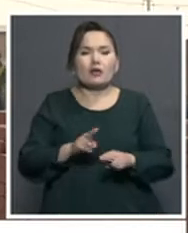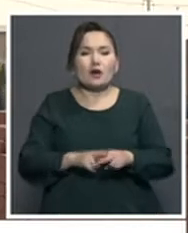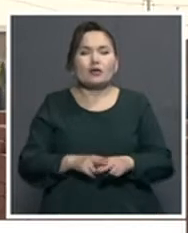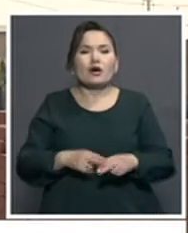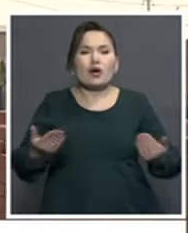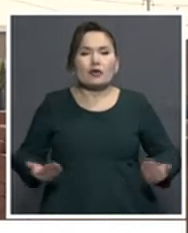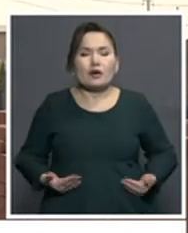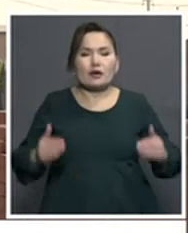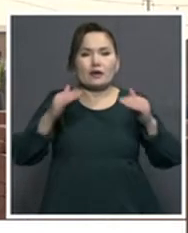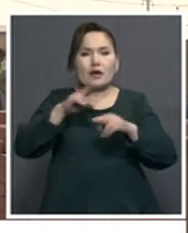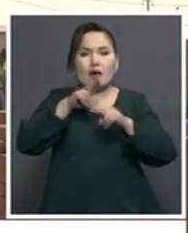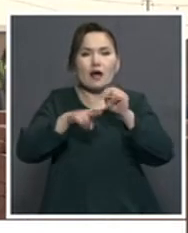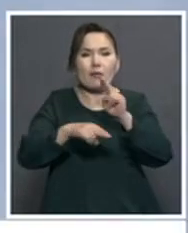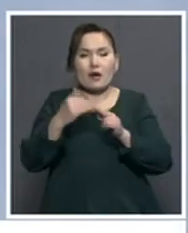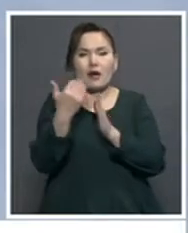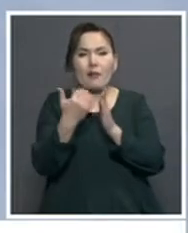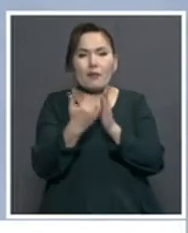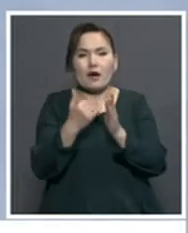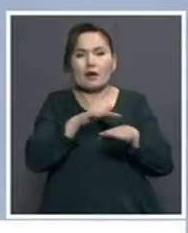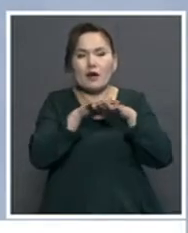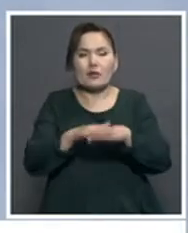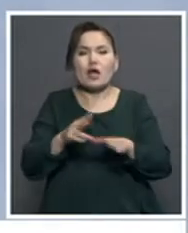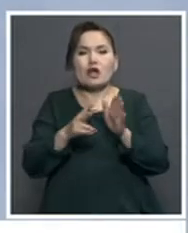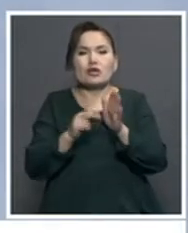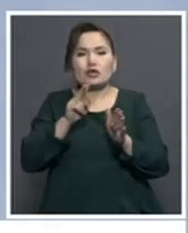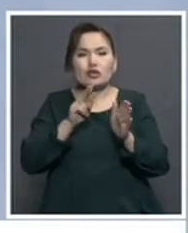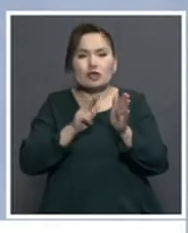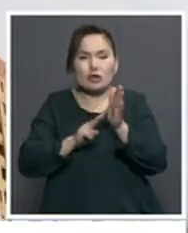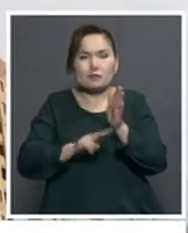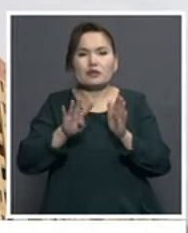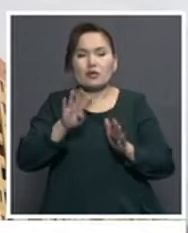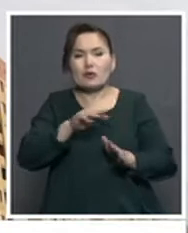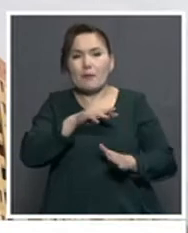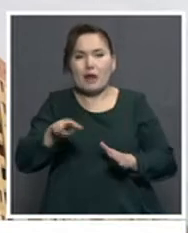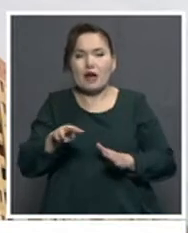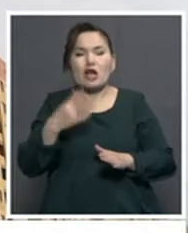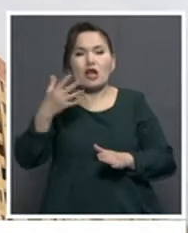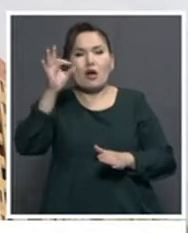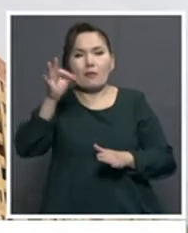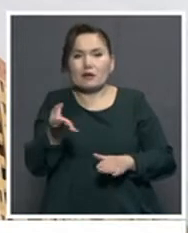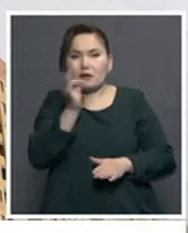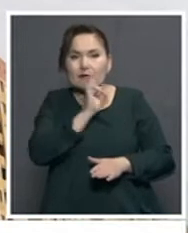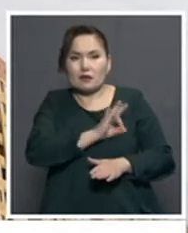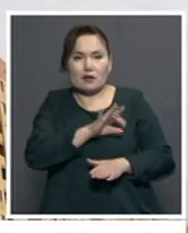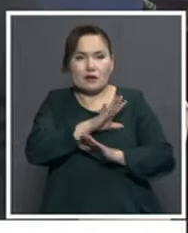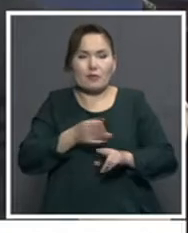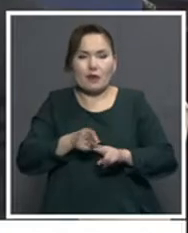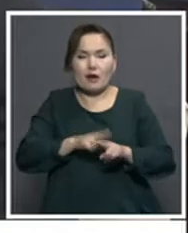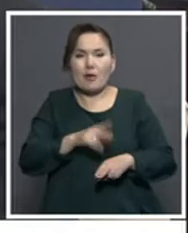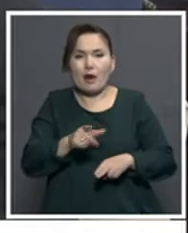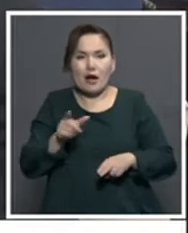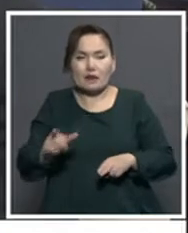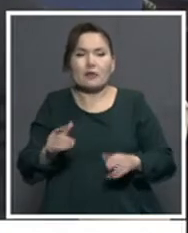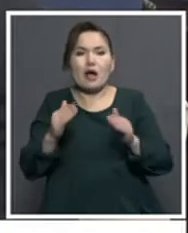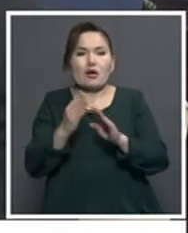бағытталған нұрлы жер бағдарламасына бөлінген 874 миллиард теңгенің жартысы игерілмей қалған. Ал баспана кезегінде тұрғандардың саны артып